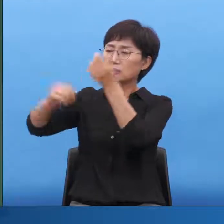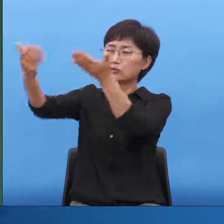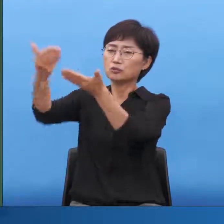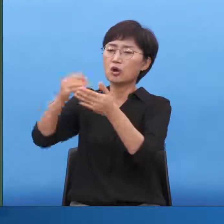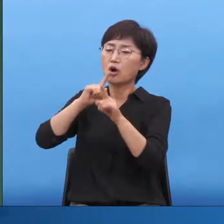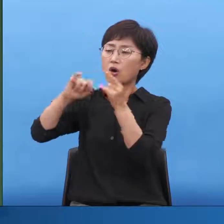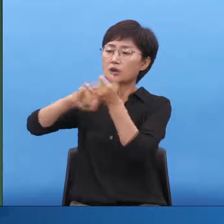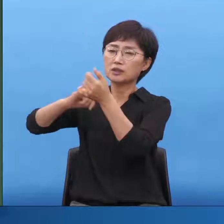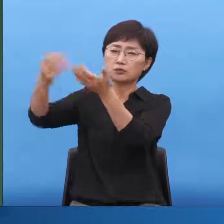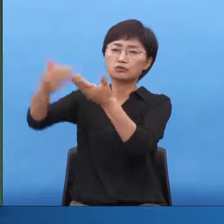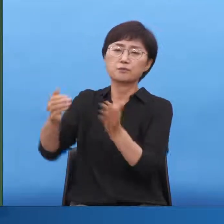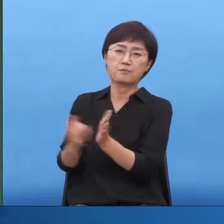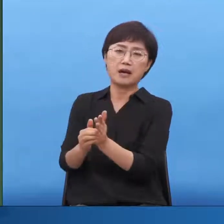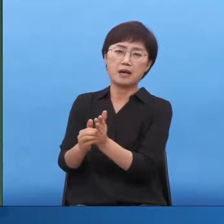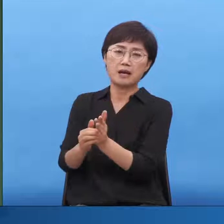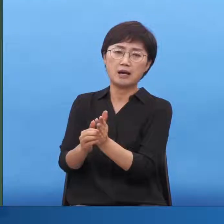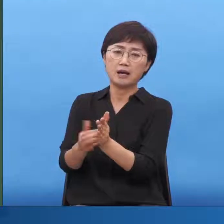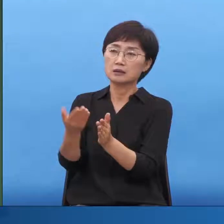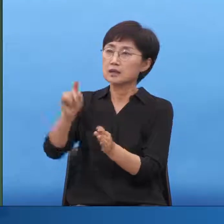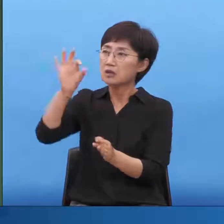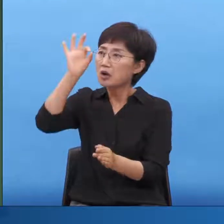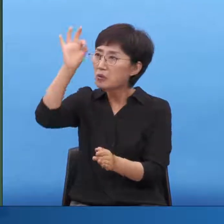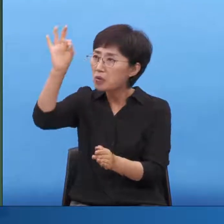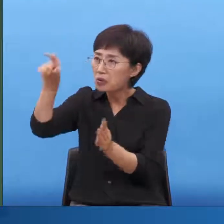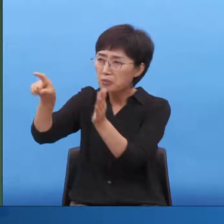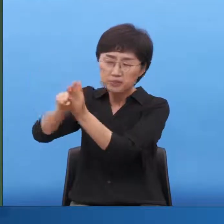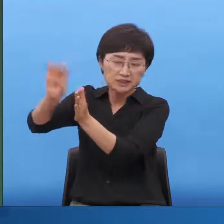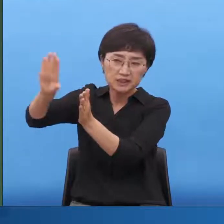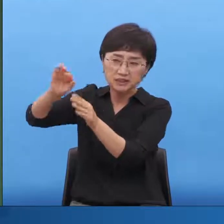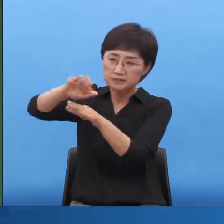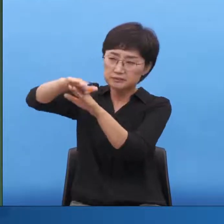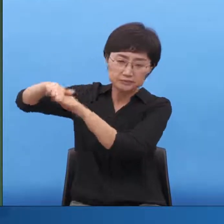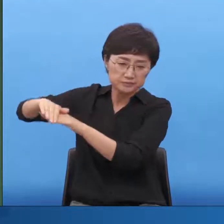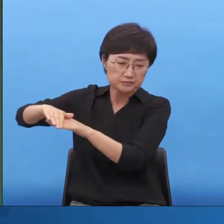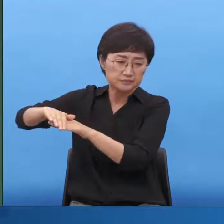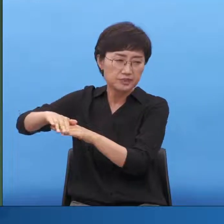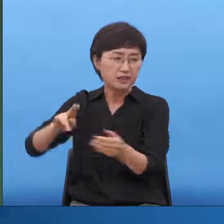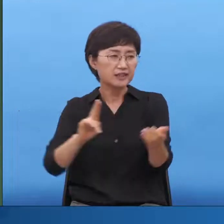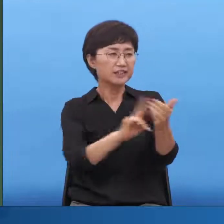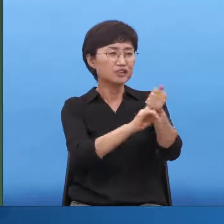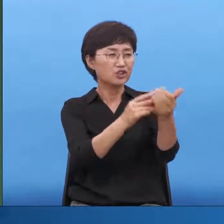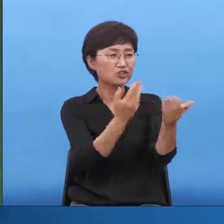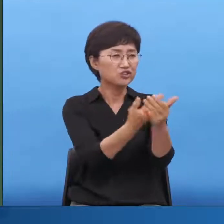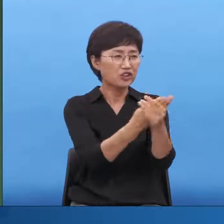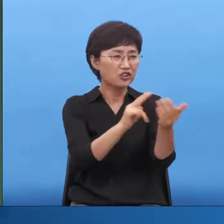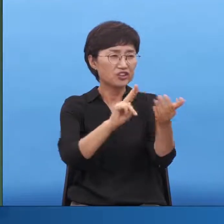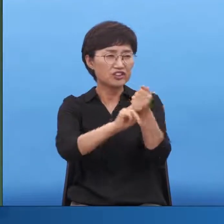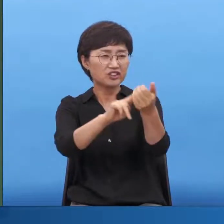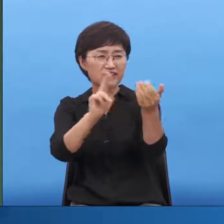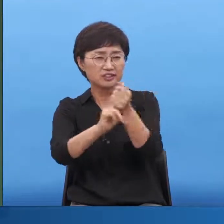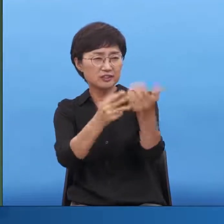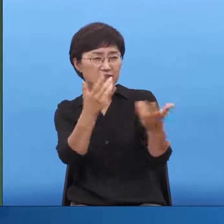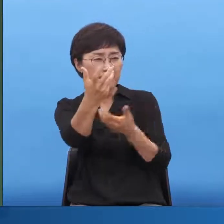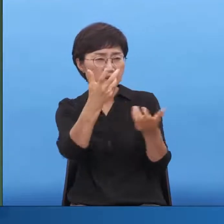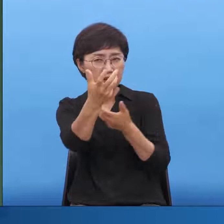말씀했다니까요. 이걸 안 믿으면서 주인공 지금 왔잖아요. 안 믿으면서 표적 보이달라.